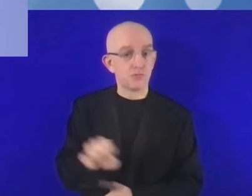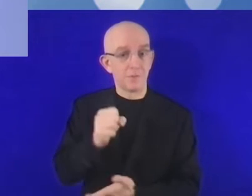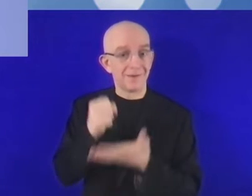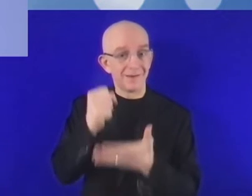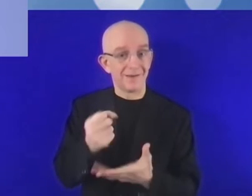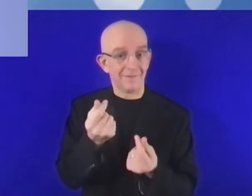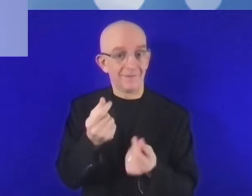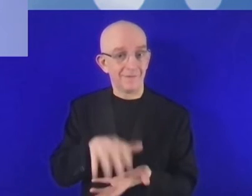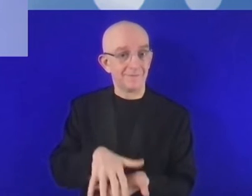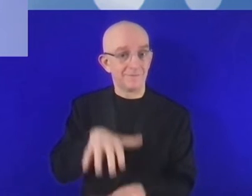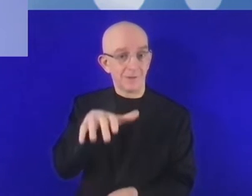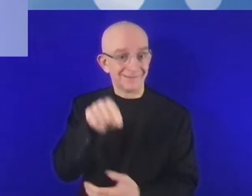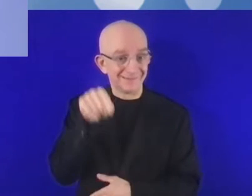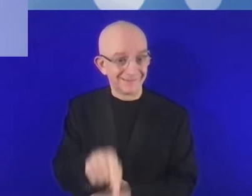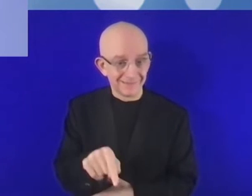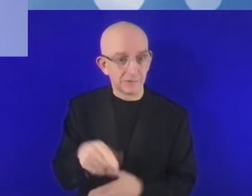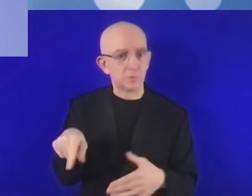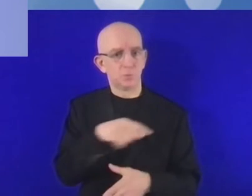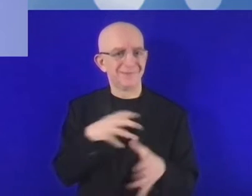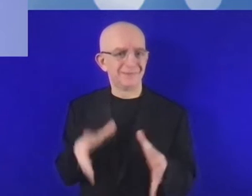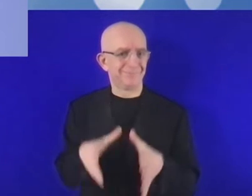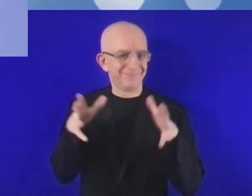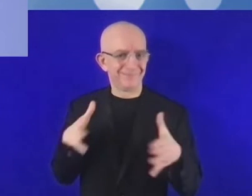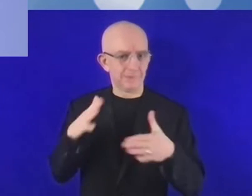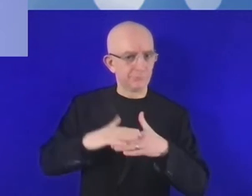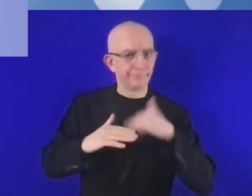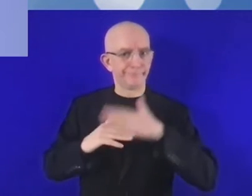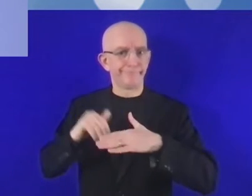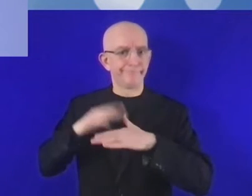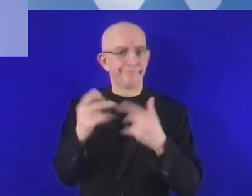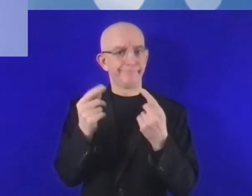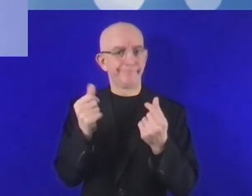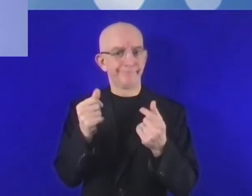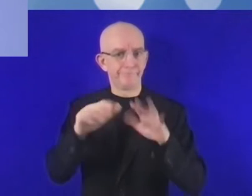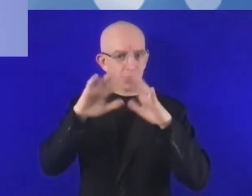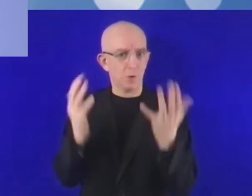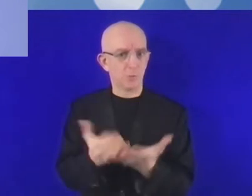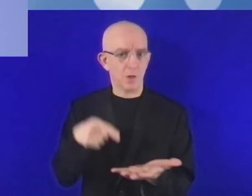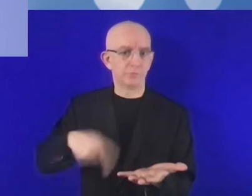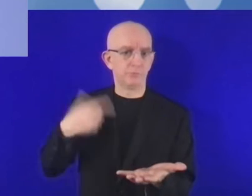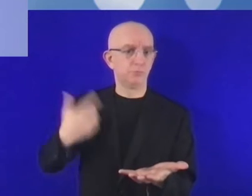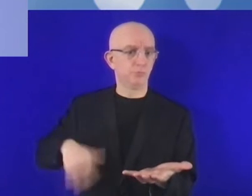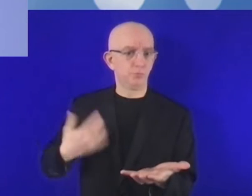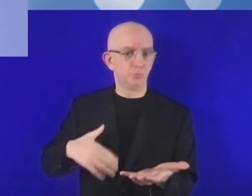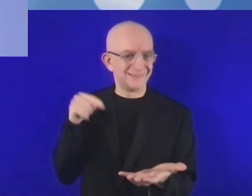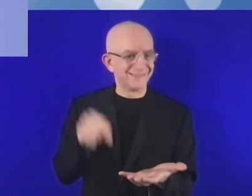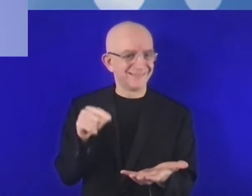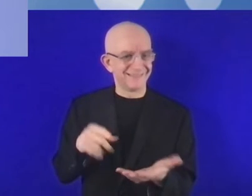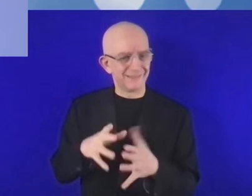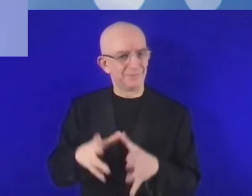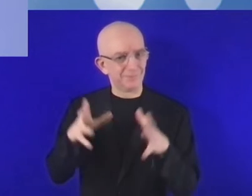субъектом финансовой организации. И мы являемся поставщиком финансирования